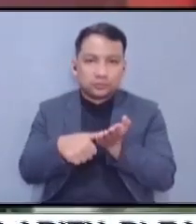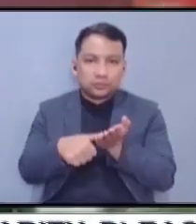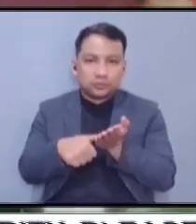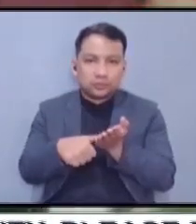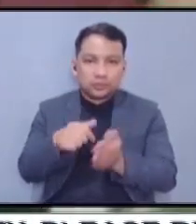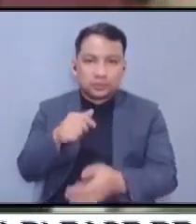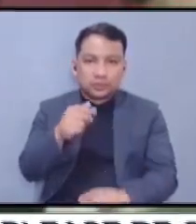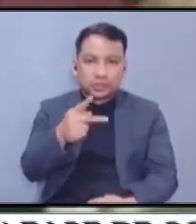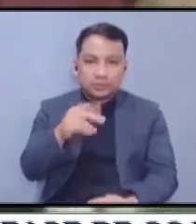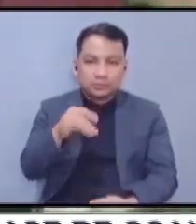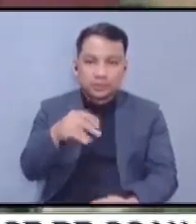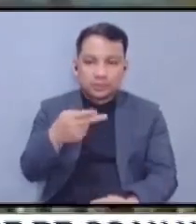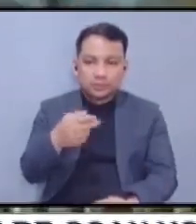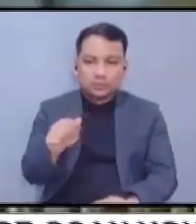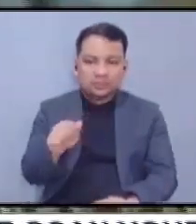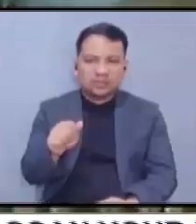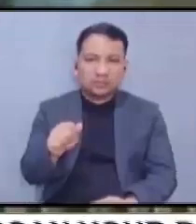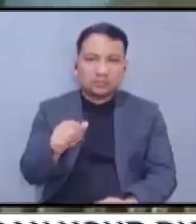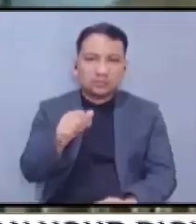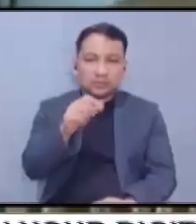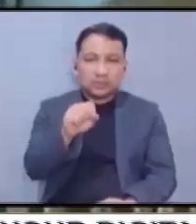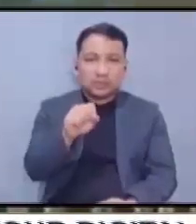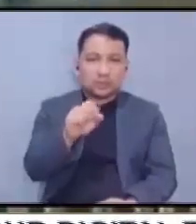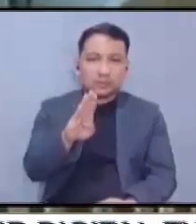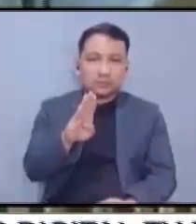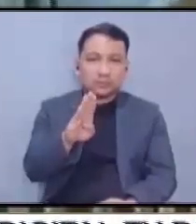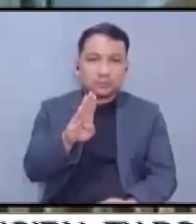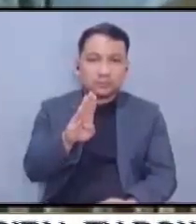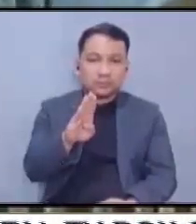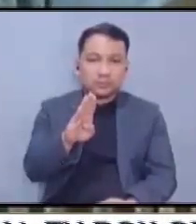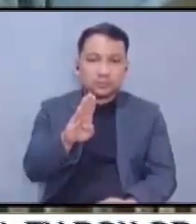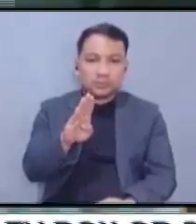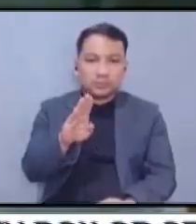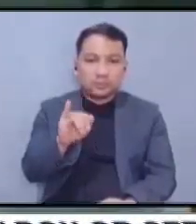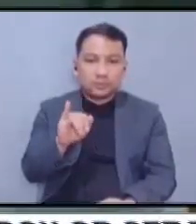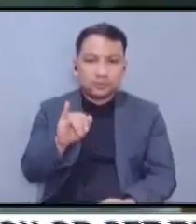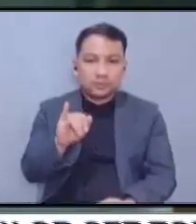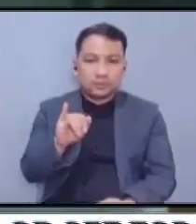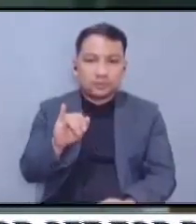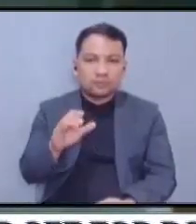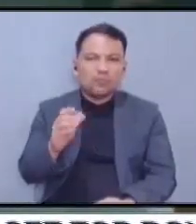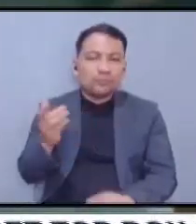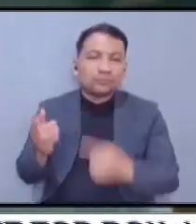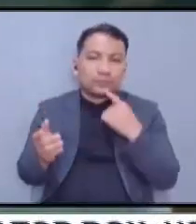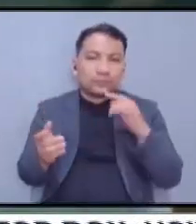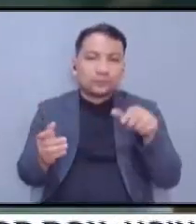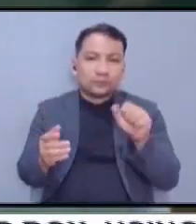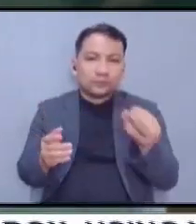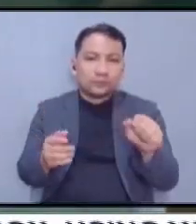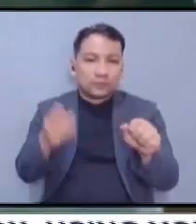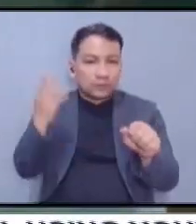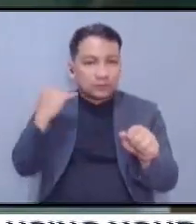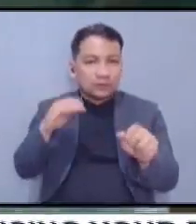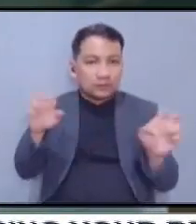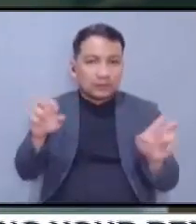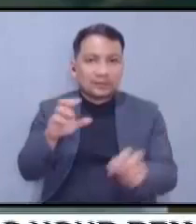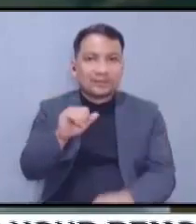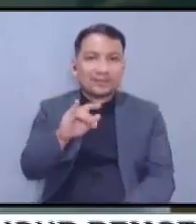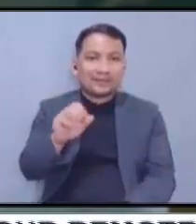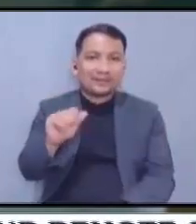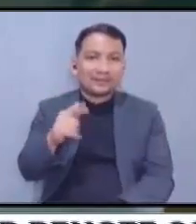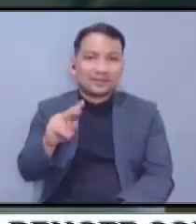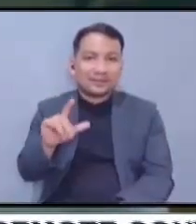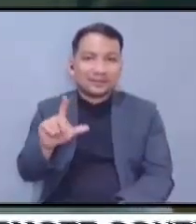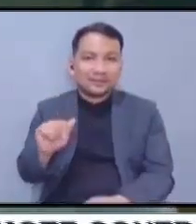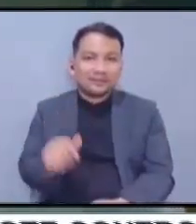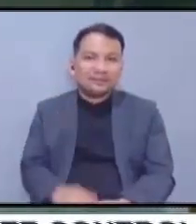ng Socorro Bayanihan Services Incorporated na si J. Renz Quilario o mas kilala bilang Senyor Aguila. Matanda ang ipinag-utos ni